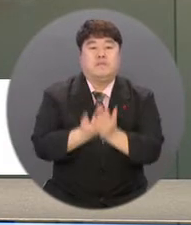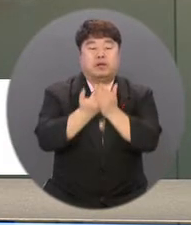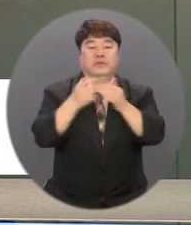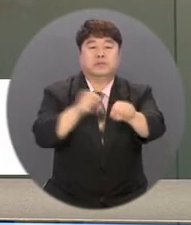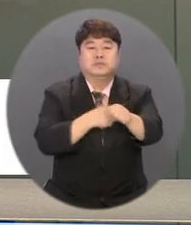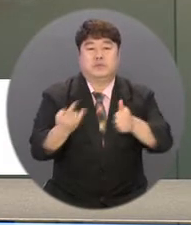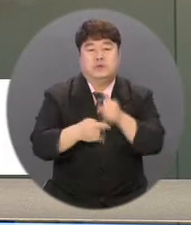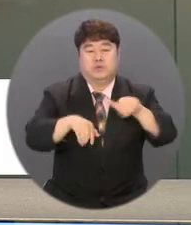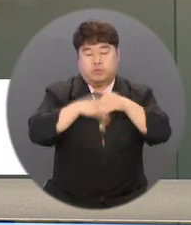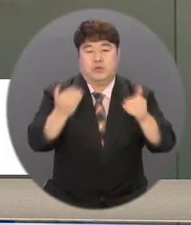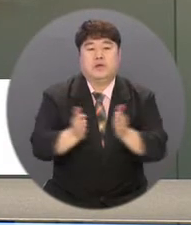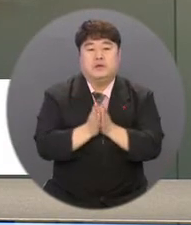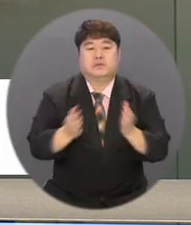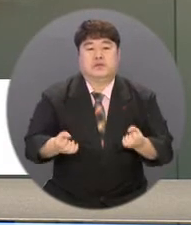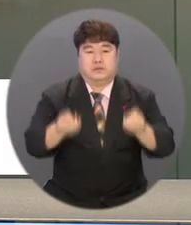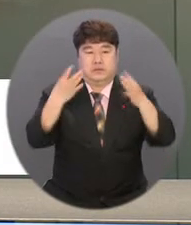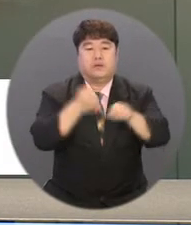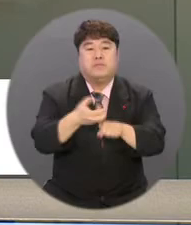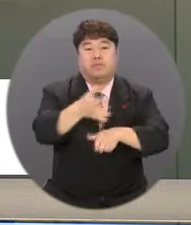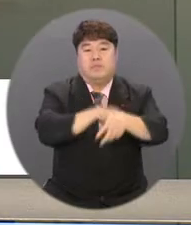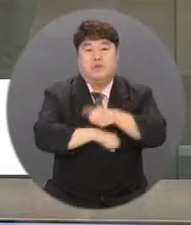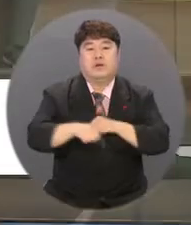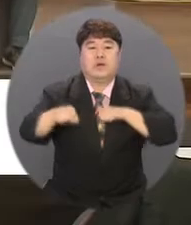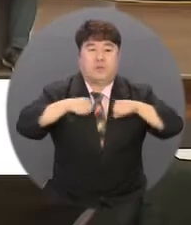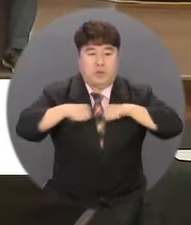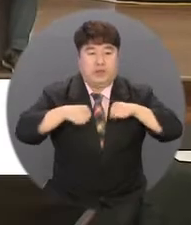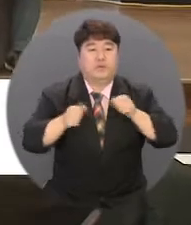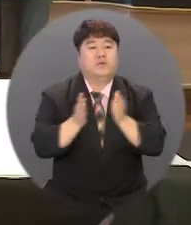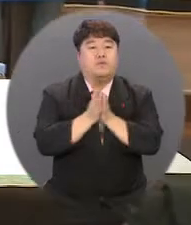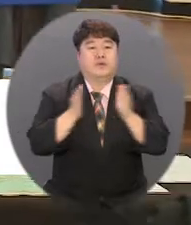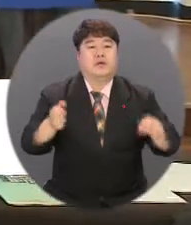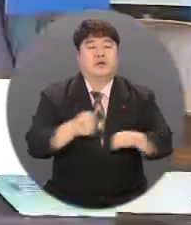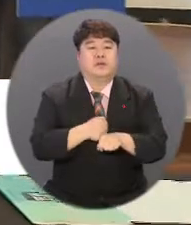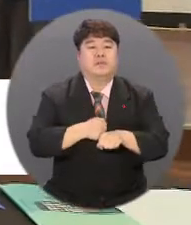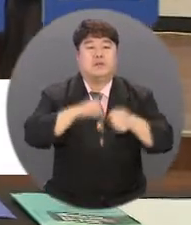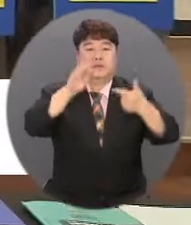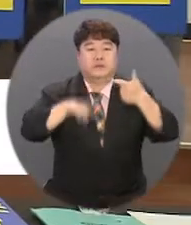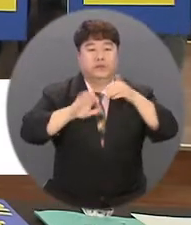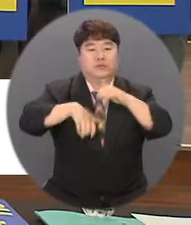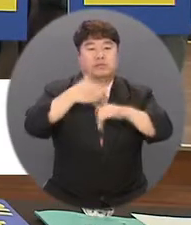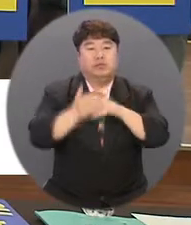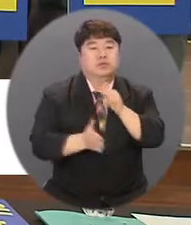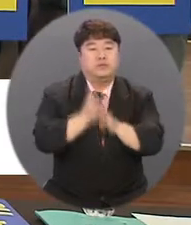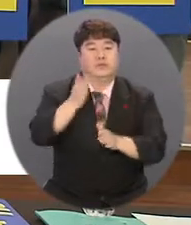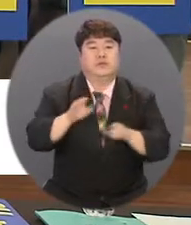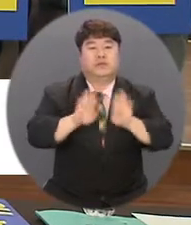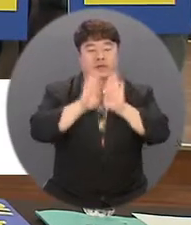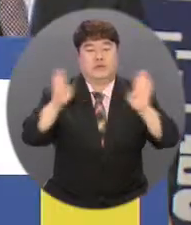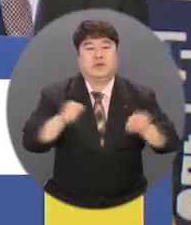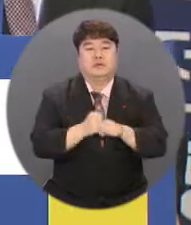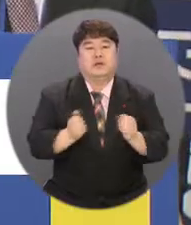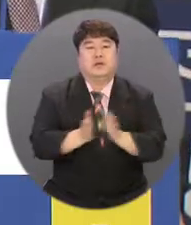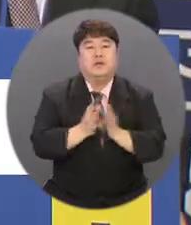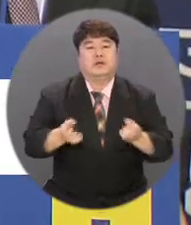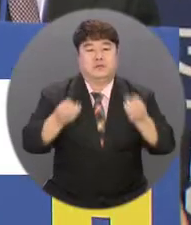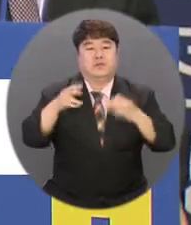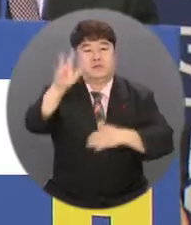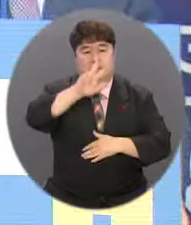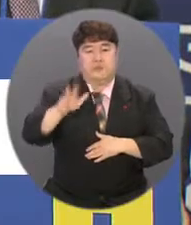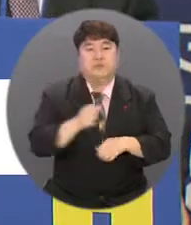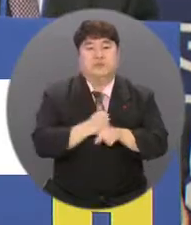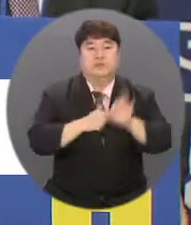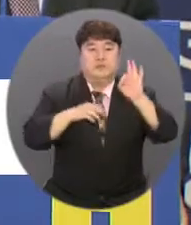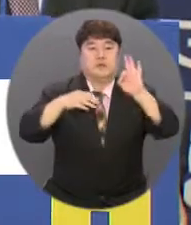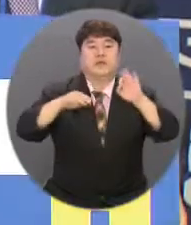혁신도시발전특별위원회가 출범식을 갖고 본격적인 활동에 돌입했습니다. 나주 혁신도시에서 열린 출범식에는 전국